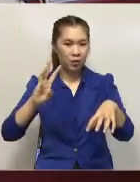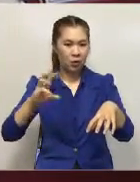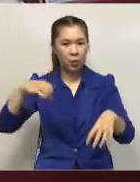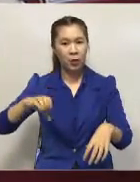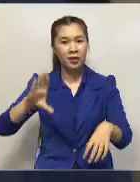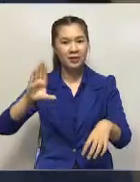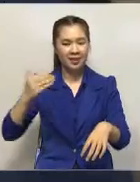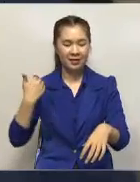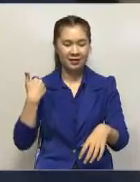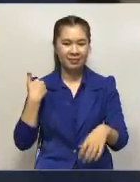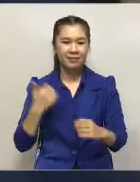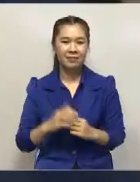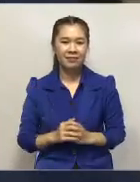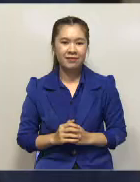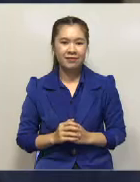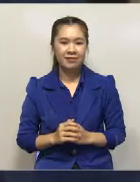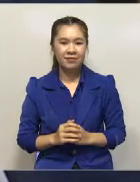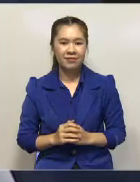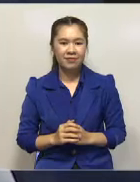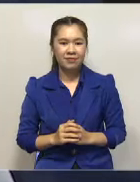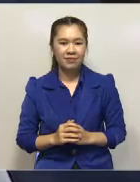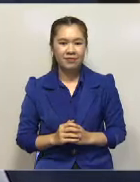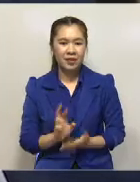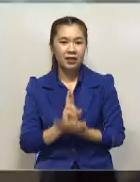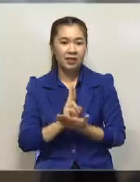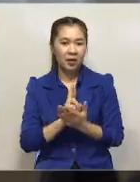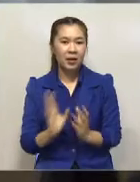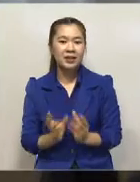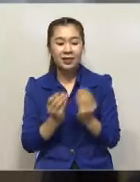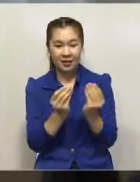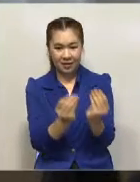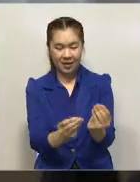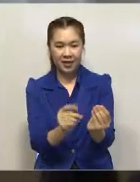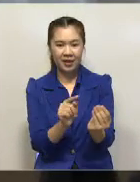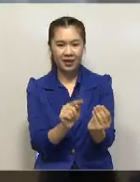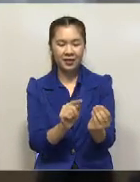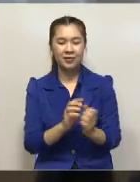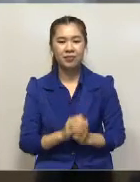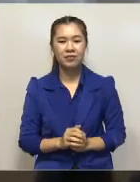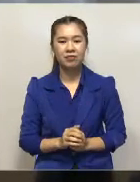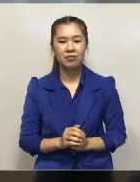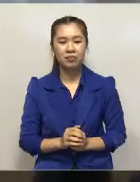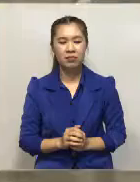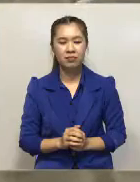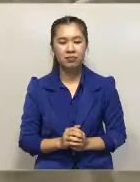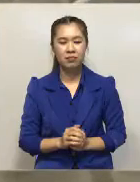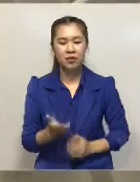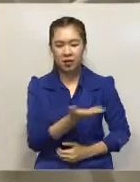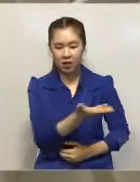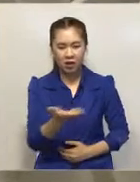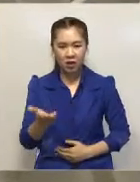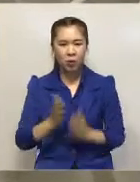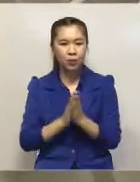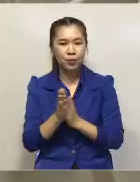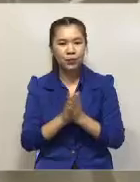ได้รับการแสดงแล้วก็ได้รับรางวัลเนี่ยนะคะถือว่าเป็นการแสดงให้เห็นถึงความตั้งใจจริ